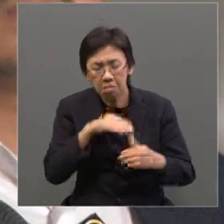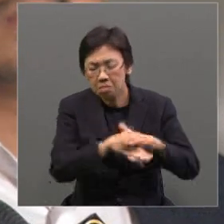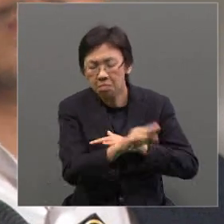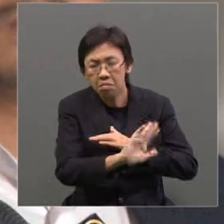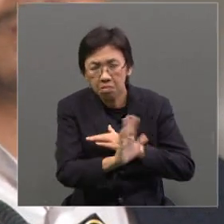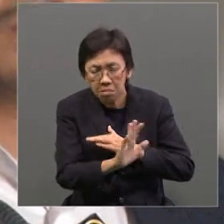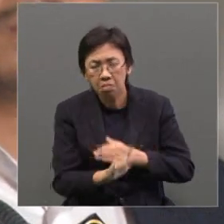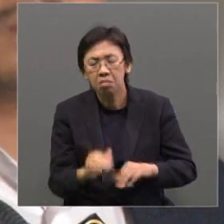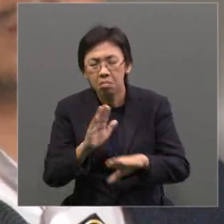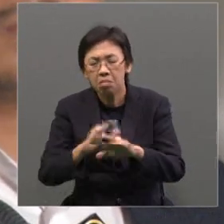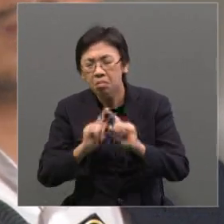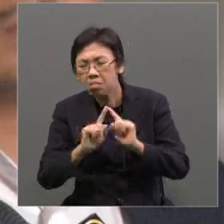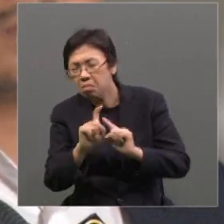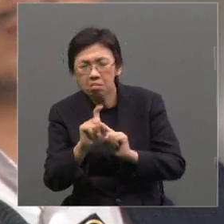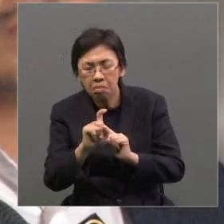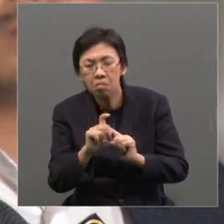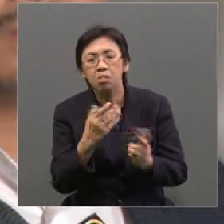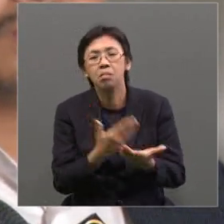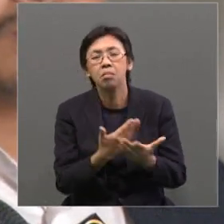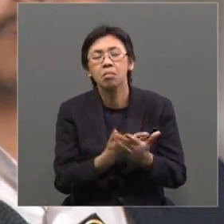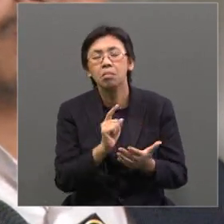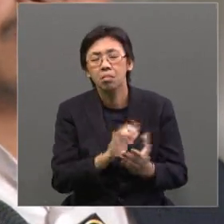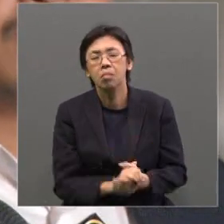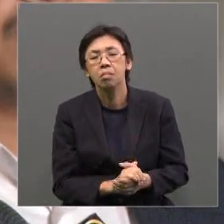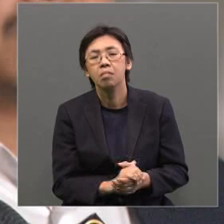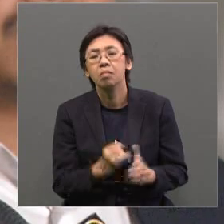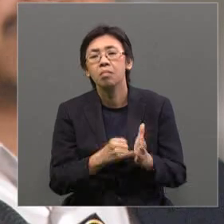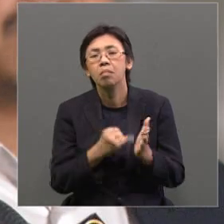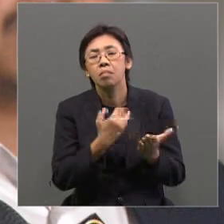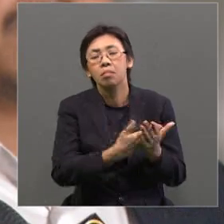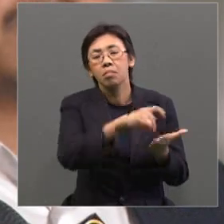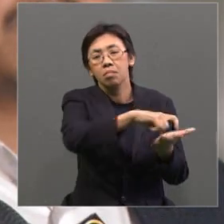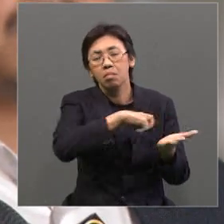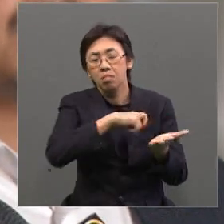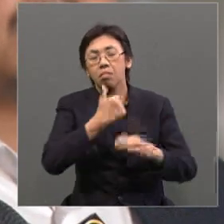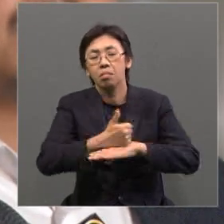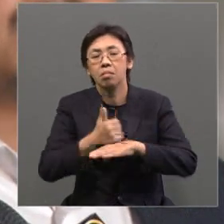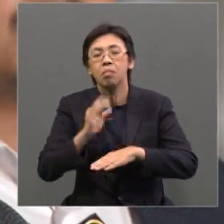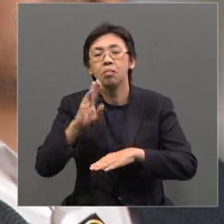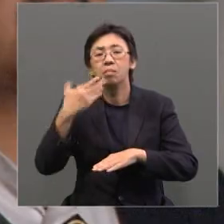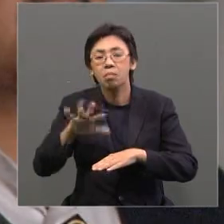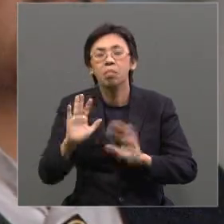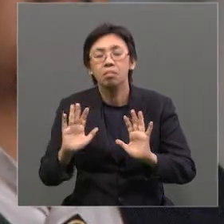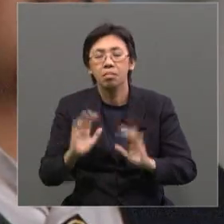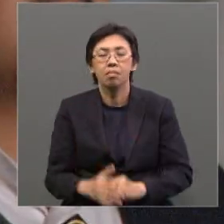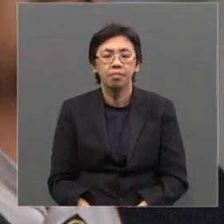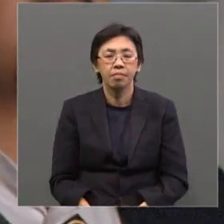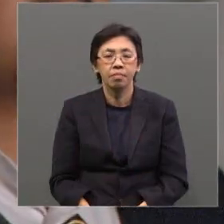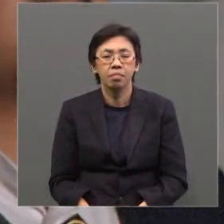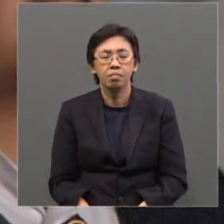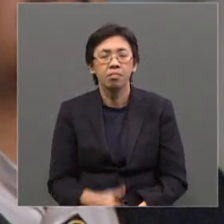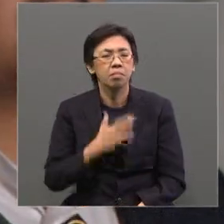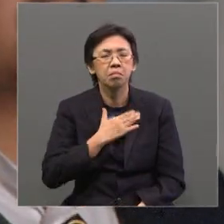ามไปที่พนักงานเขาก็เลยตามมาได้ทางเจ้าตัวก็เลยบอกว่าเพื่อความสะดวกเดี๋ยวโอนให้พี่เลยเพราะพี่เป็นเจ้าของบริษัทอยู่แล้วมีแค่นี้คือผมก็ไม่